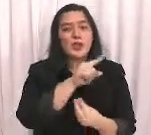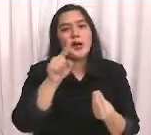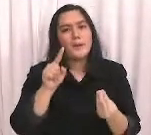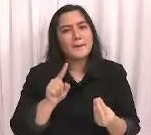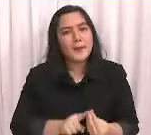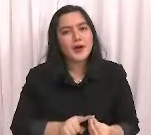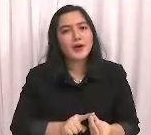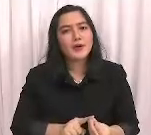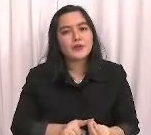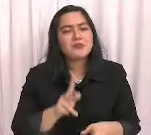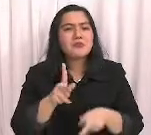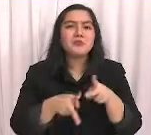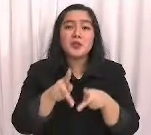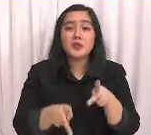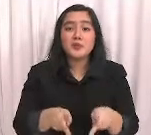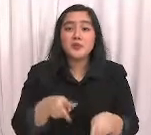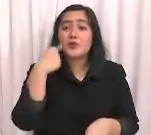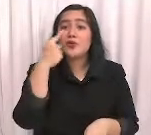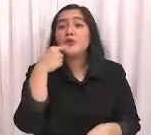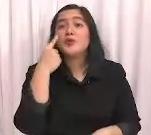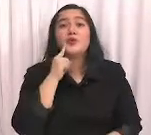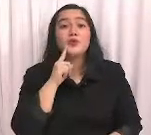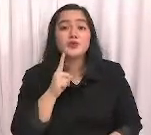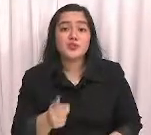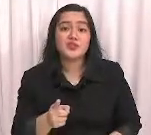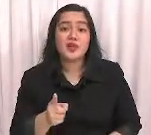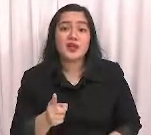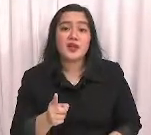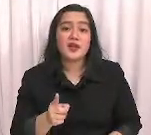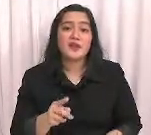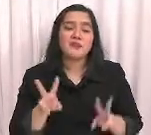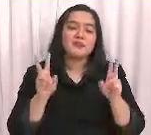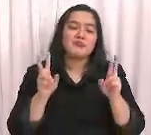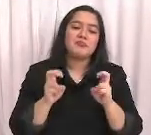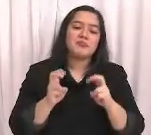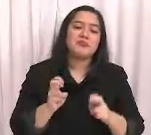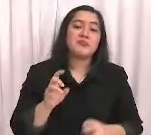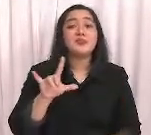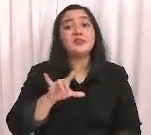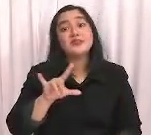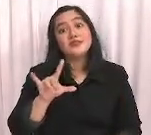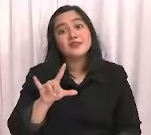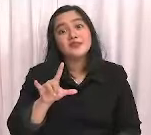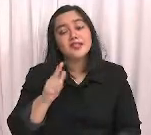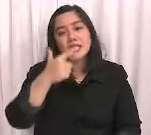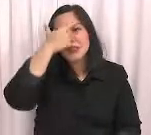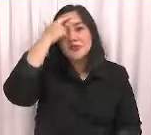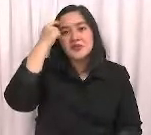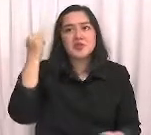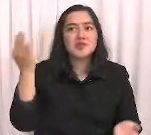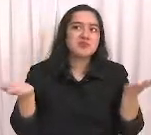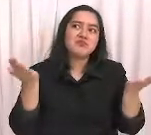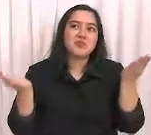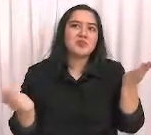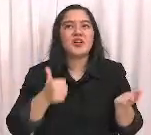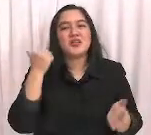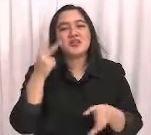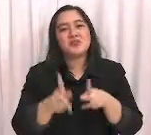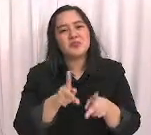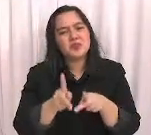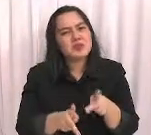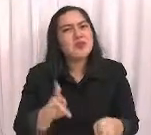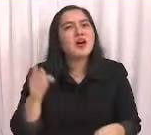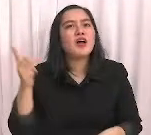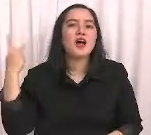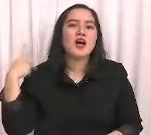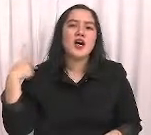you, meron po silang ibang kaisipan patungkol sa love. Yeah. Kasi hindi po nila naunawaan ang love.